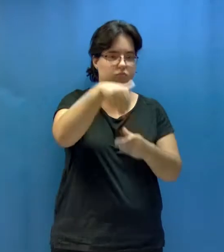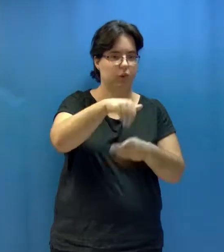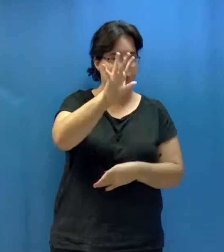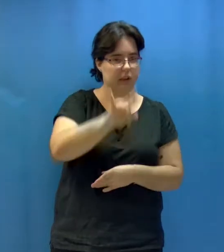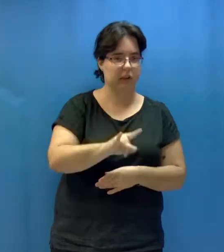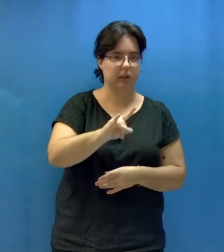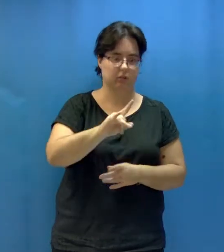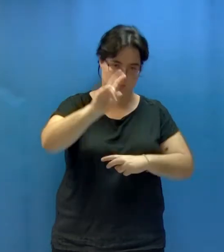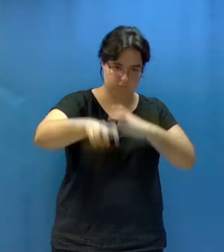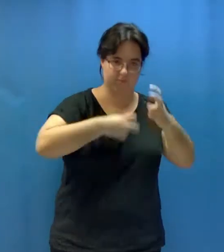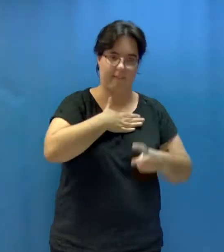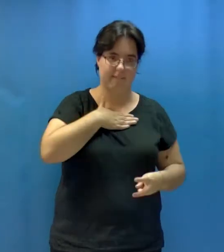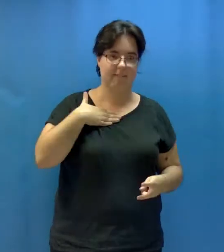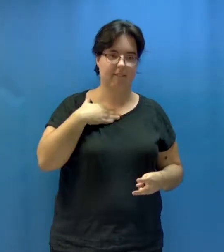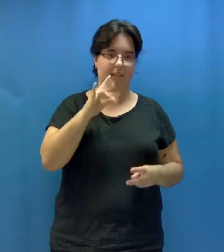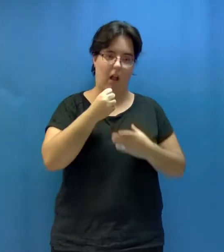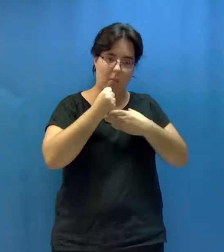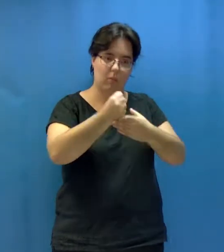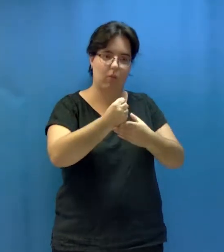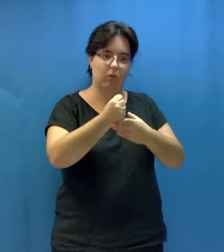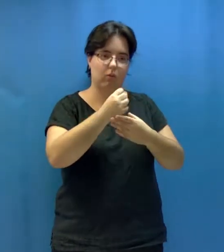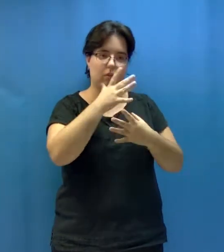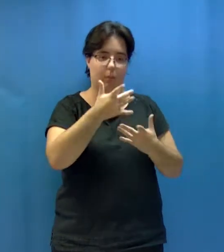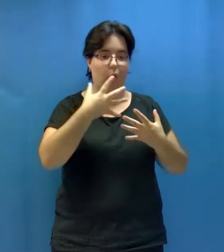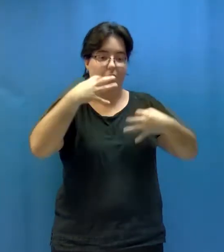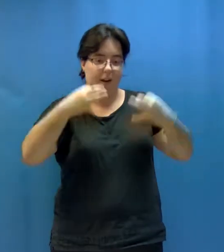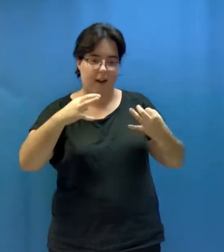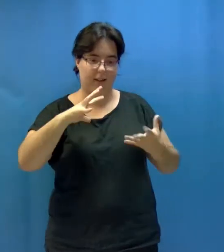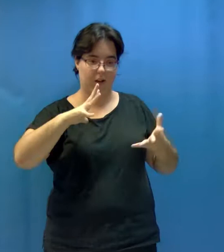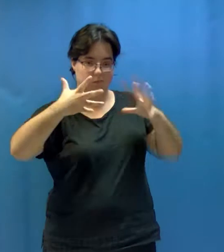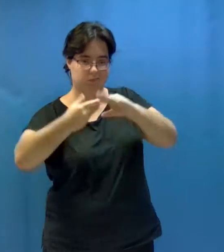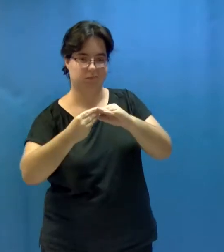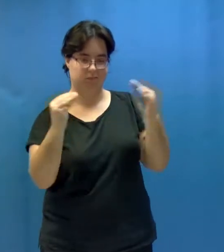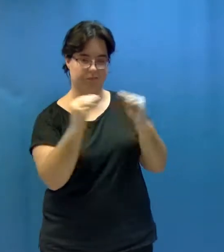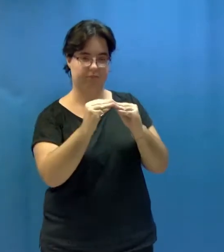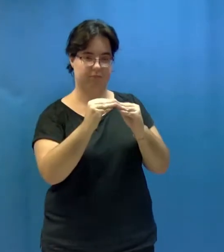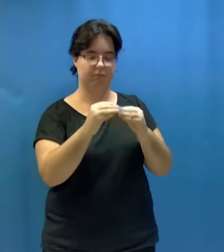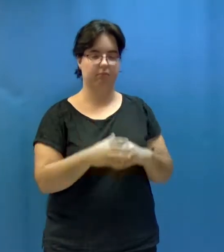aquesta ordenança, per ajustar-la a la realitat i per regularitzar el sector. Moltes gràcies.